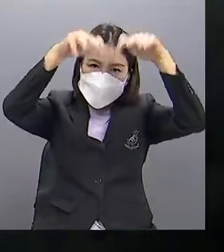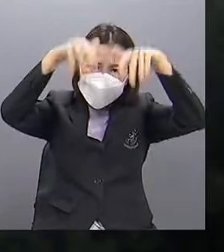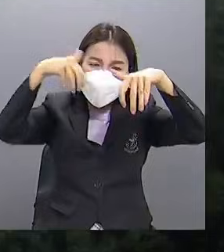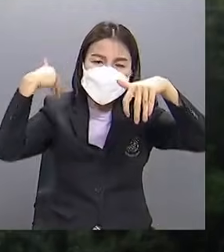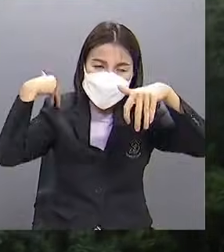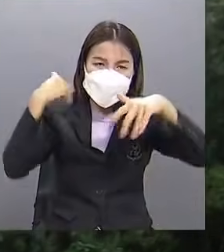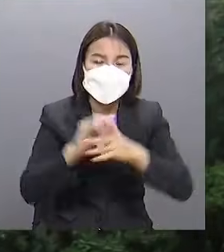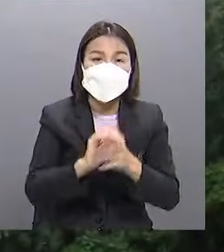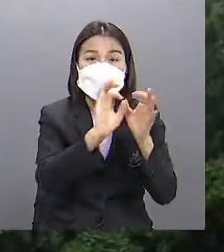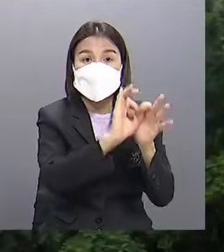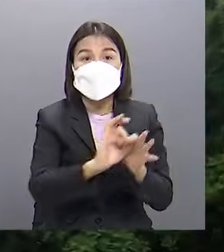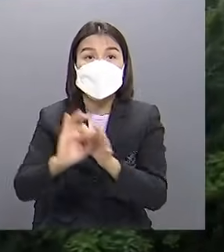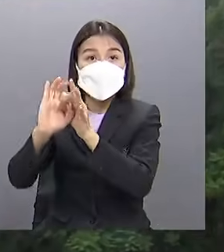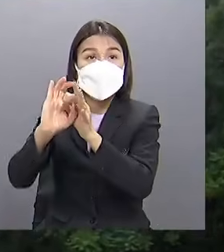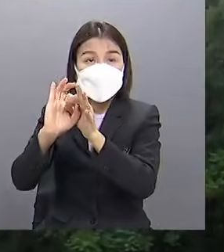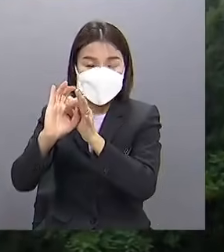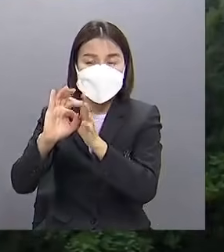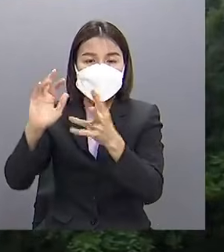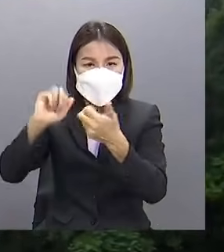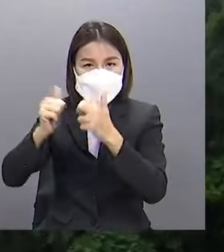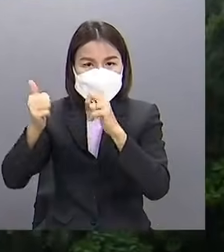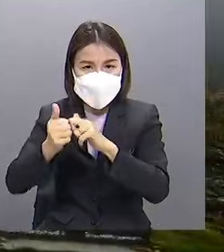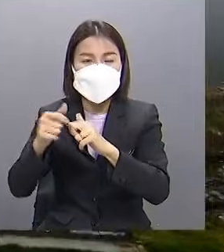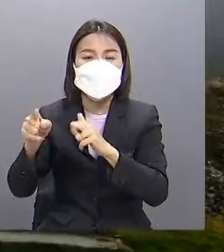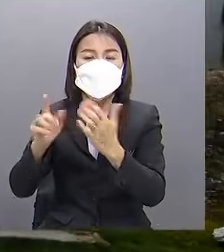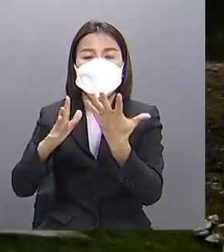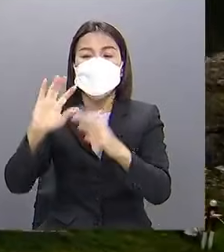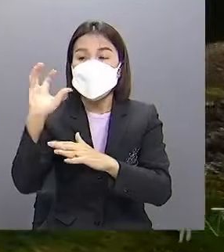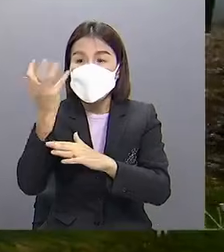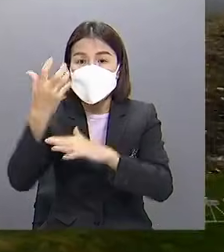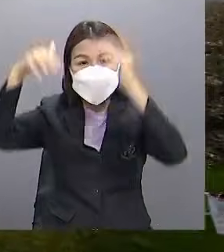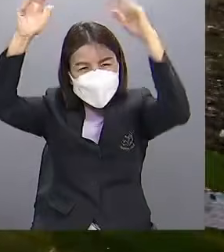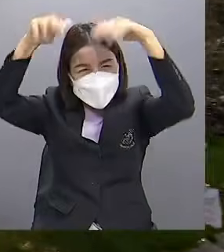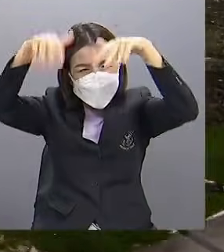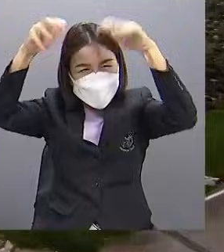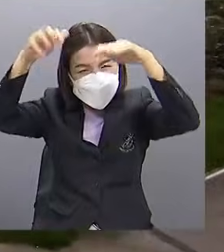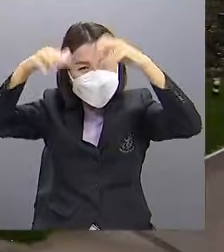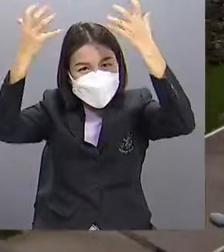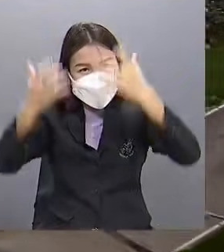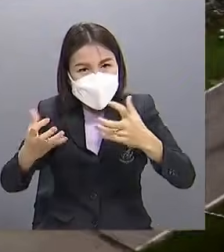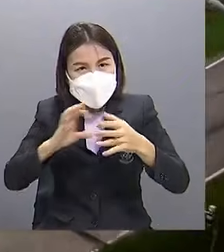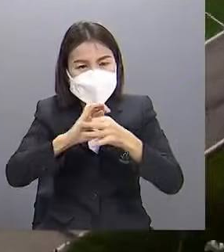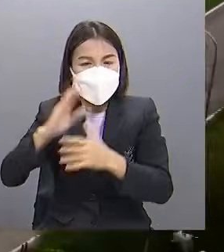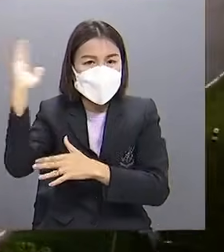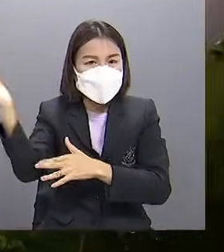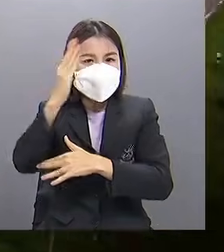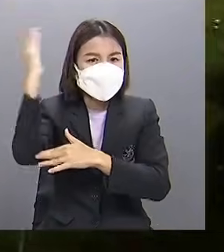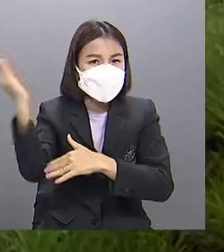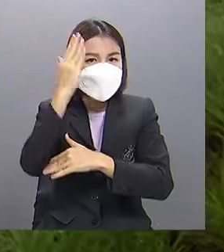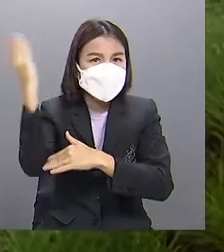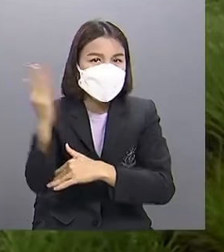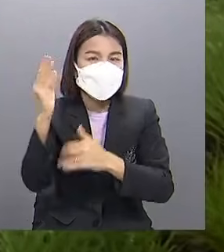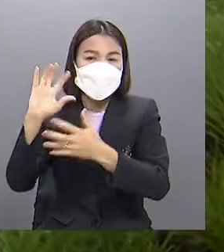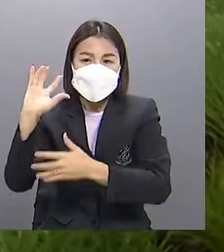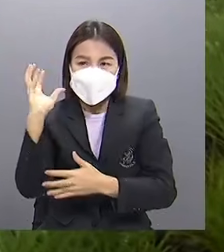ปัจจัยจากปรากฏการณ์ลานีญาจะเป็นตัวหนุนให้พายุหมุนเขตร้อนที่จะเข้ามาในช่วงนี้ 2-3 ลู